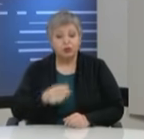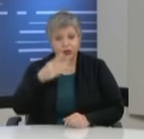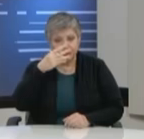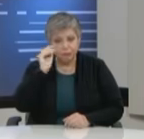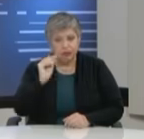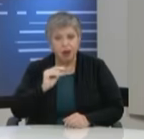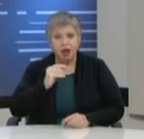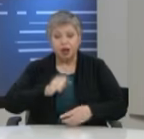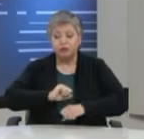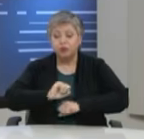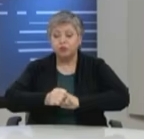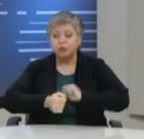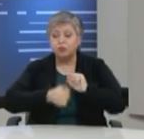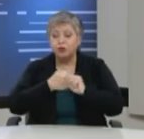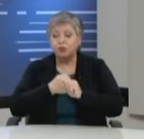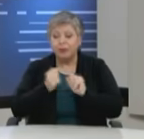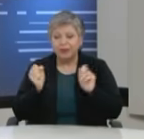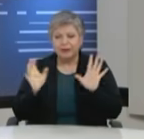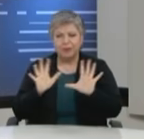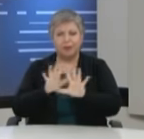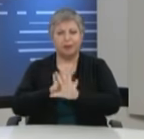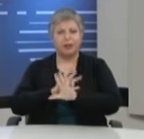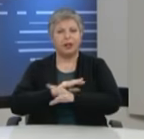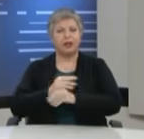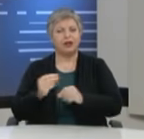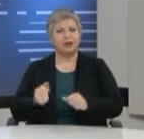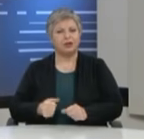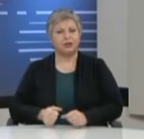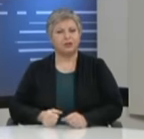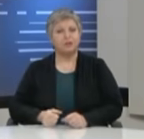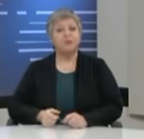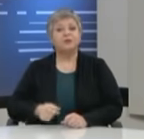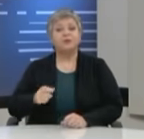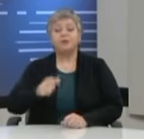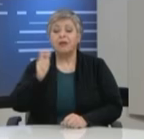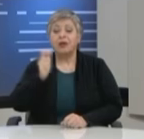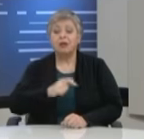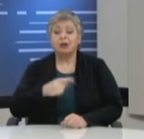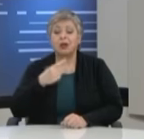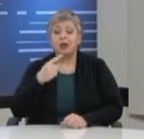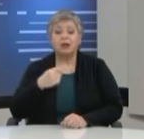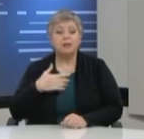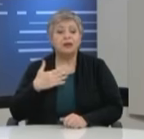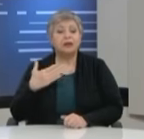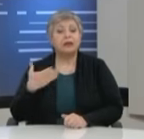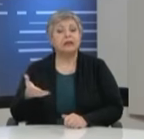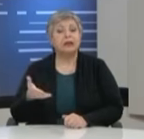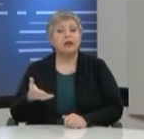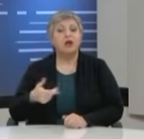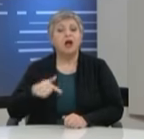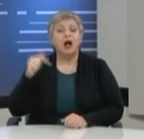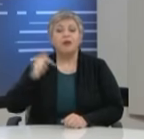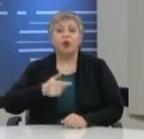το κεφάλαιο, διότι κάποια στιγμή μας είχατε μιλήσει και για μία δίθενα μετάφραστη λύση στο όνομα Σεβέρνα